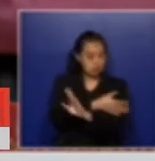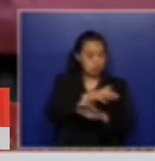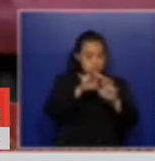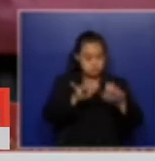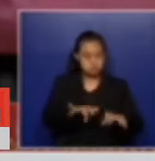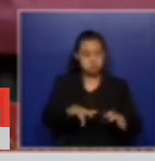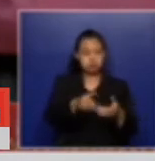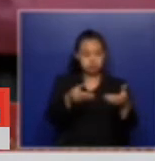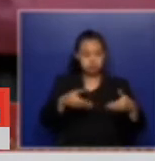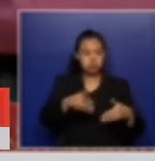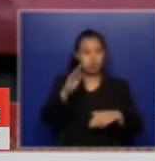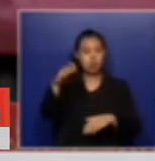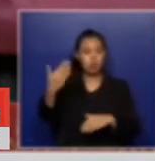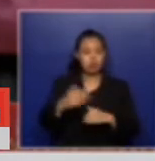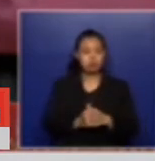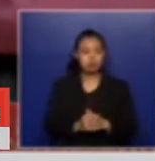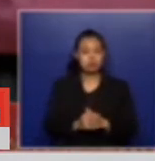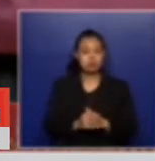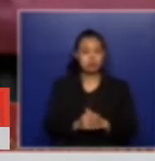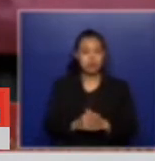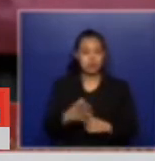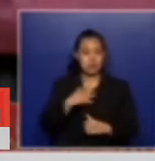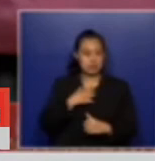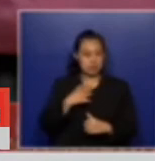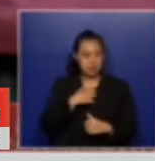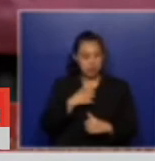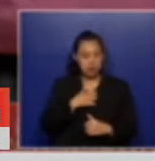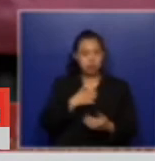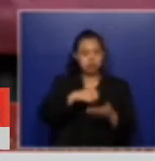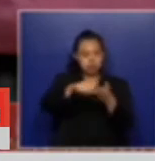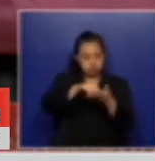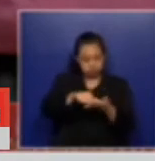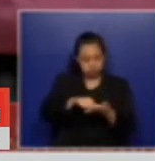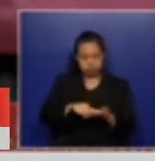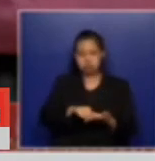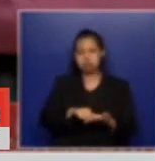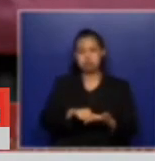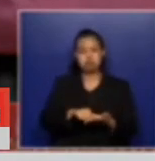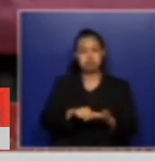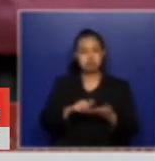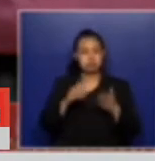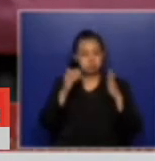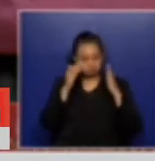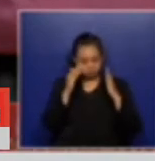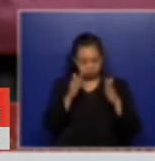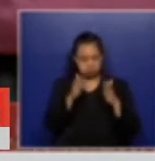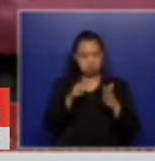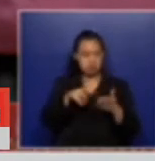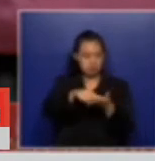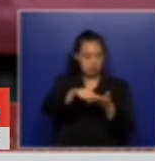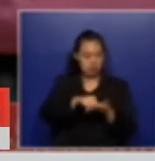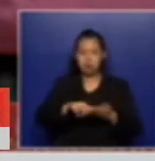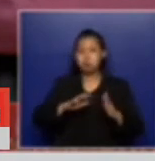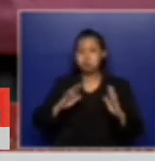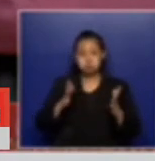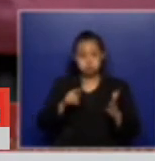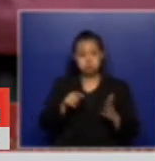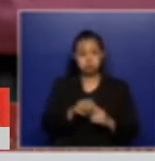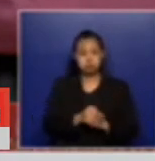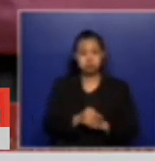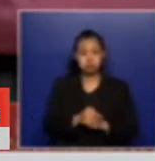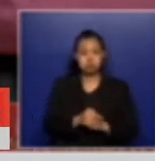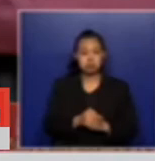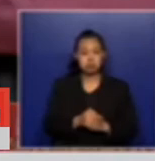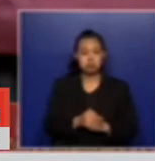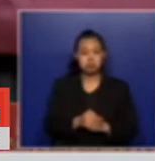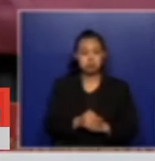สำคัญครับมีความจงใจที่จะไม่ปรับปรุงเพื่อให้มันสอดคล้องกับการใช้จ่ายงบประมาณหลังเกิดวิกฤตโควิด